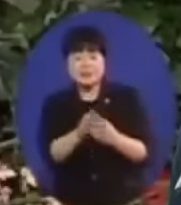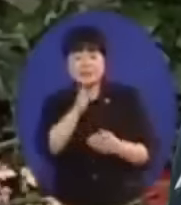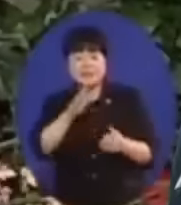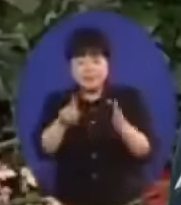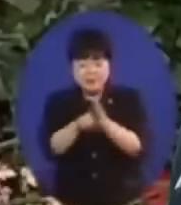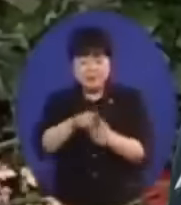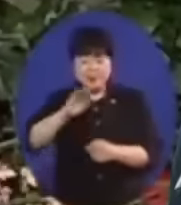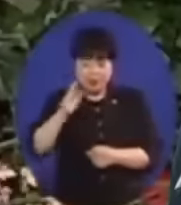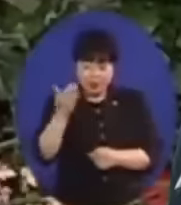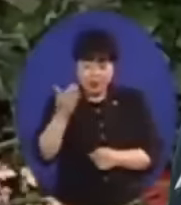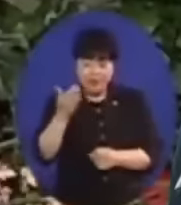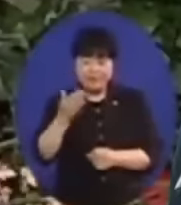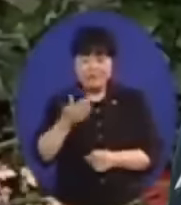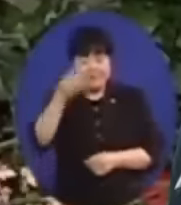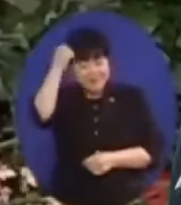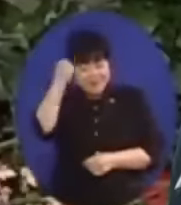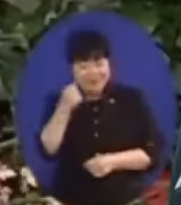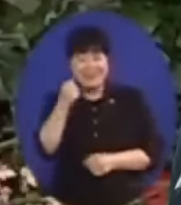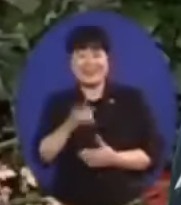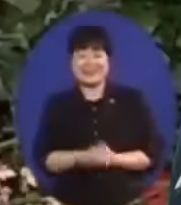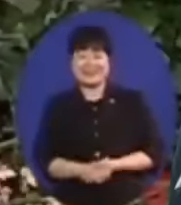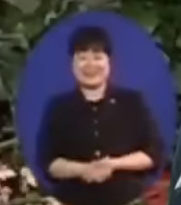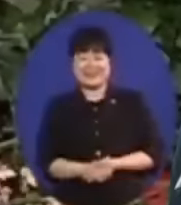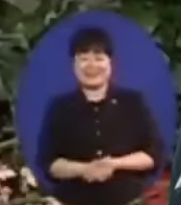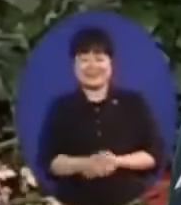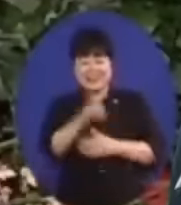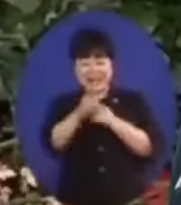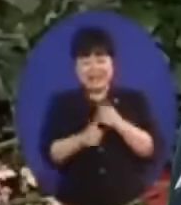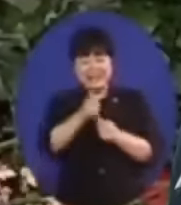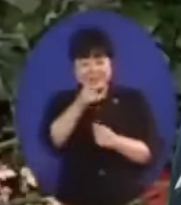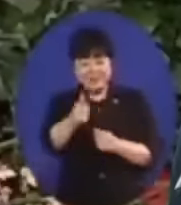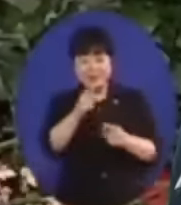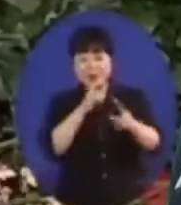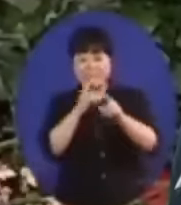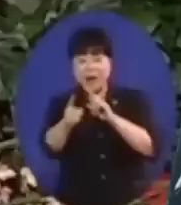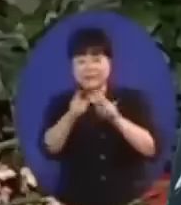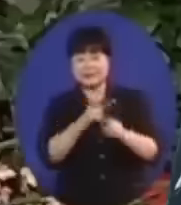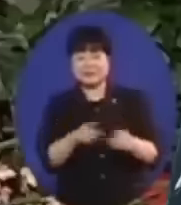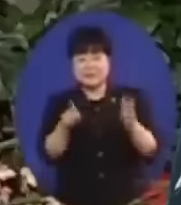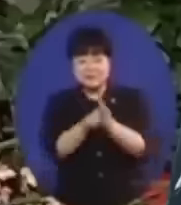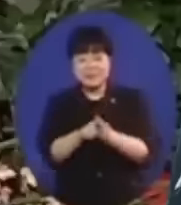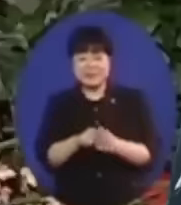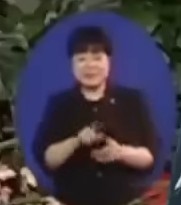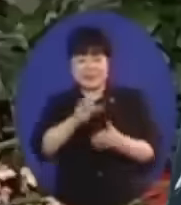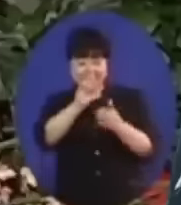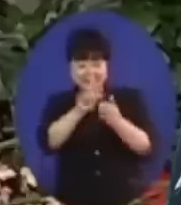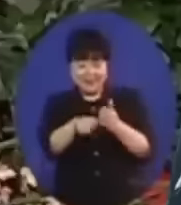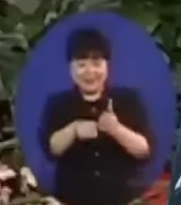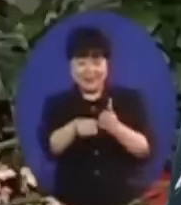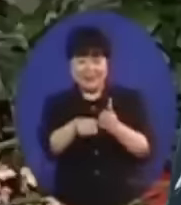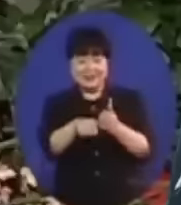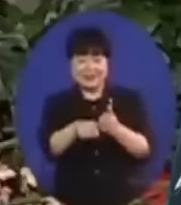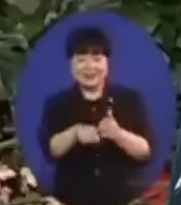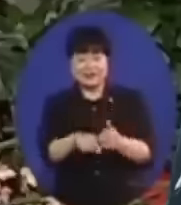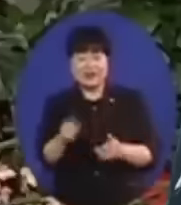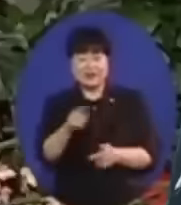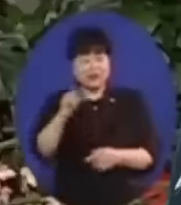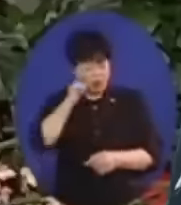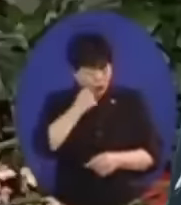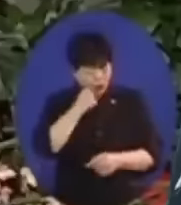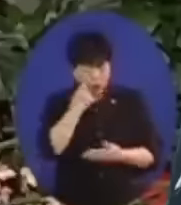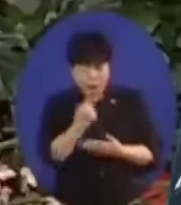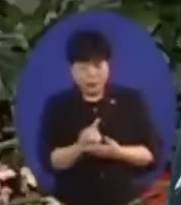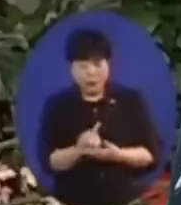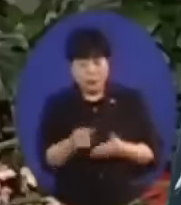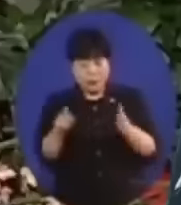사실을 기억해야 되는 것입니다. 하나님의 말씀을 믿게 되면 어떤 어려운